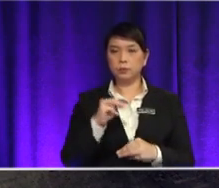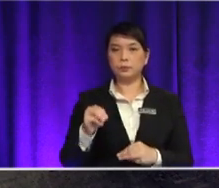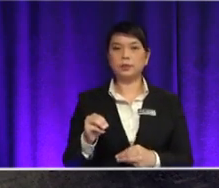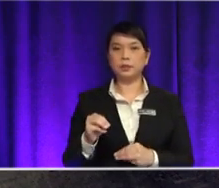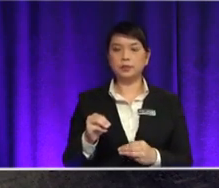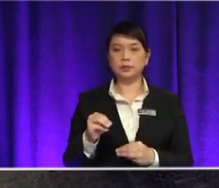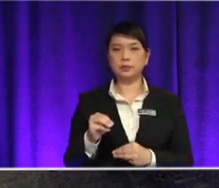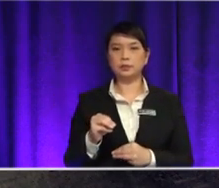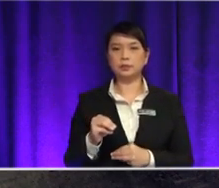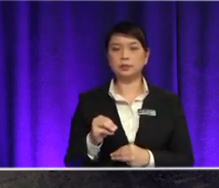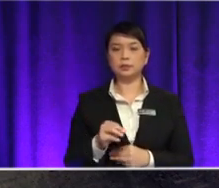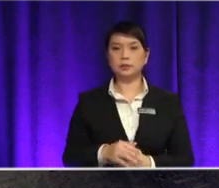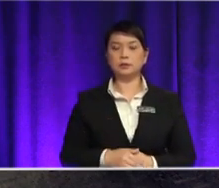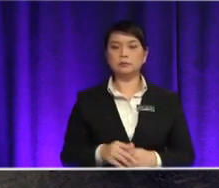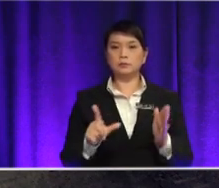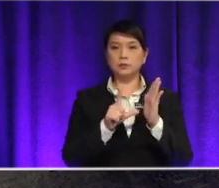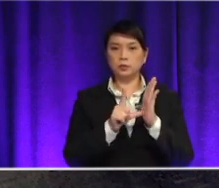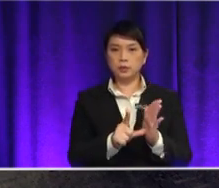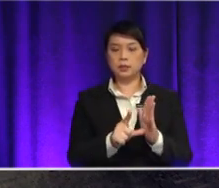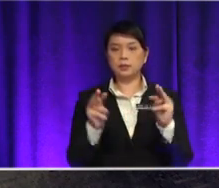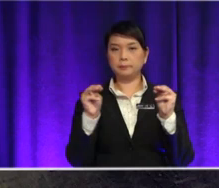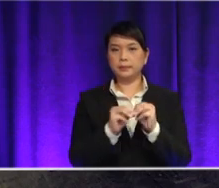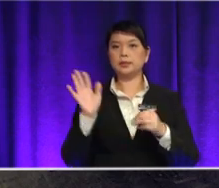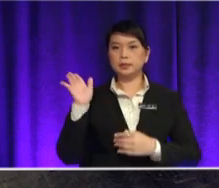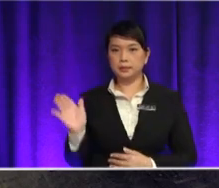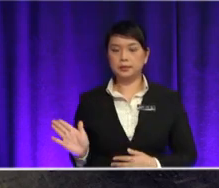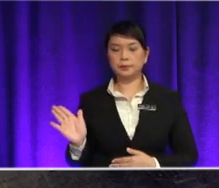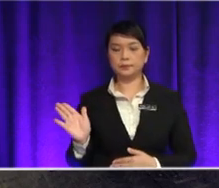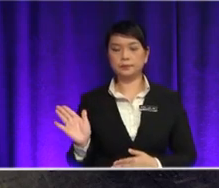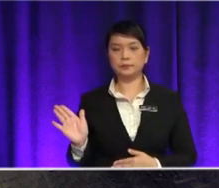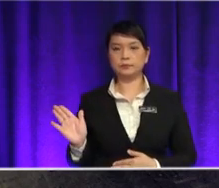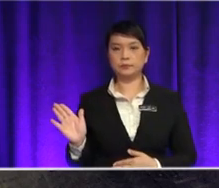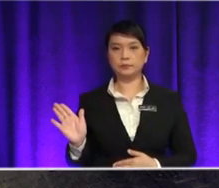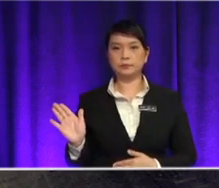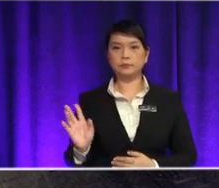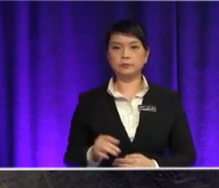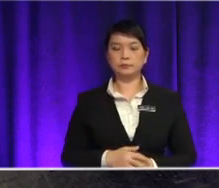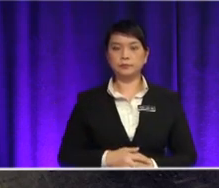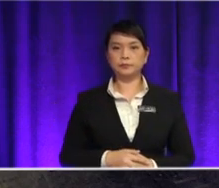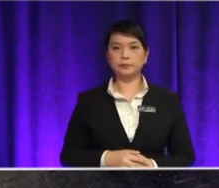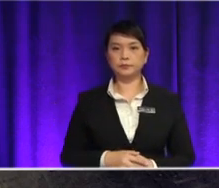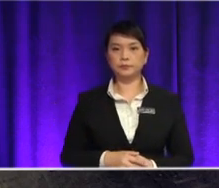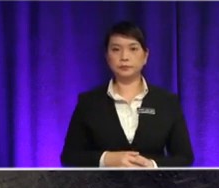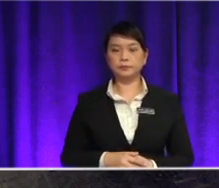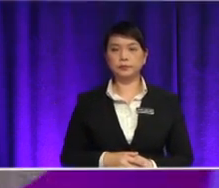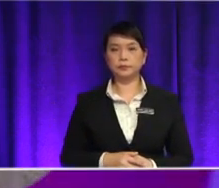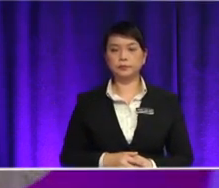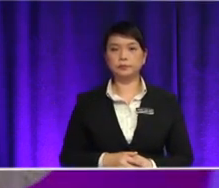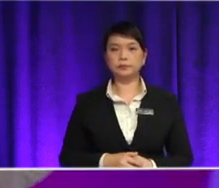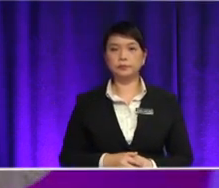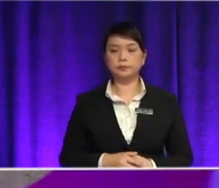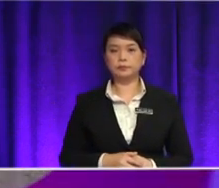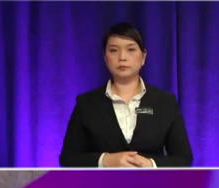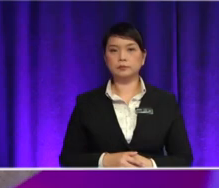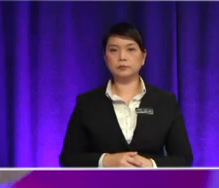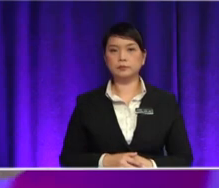digalakkan melukis seperti yang Nisa tunjuk tu. Dah sedia dah paksi X dan Y dalam keadaan menegak. Dan inilah kertas